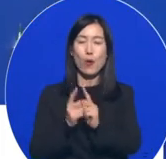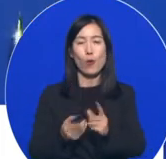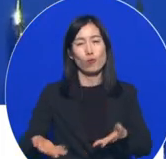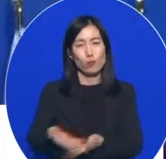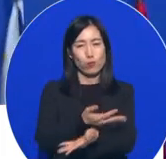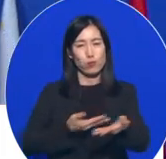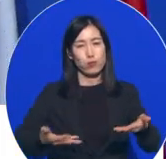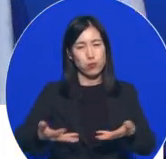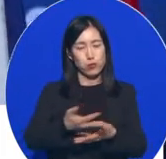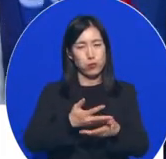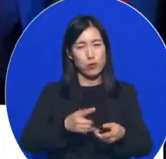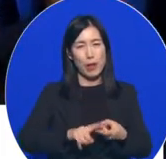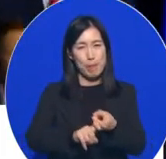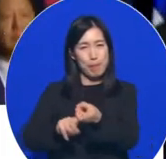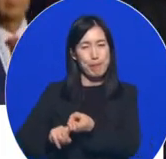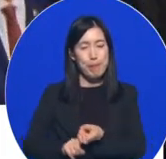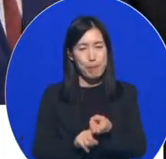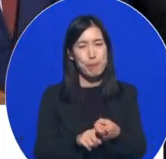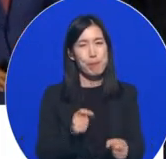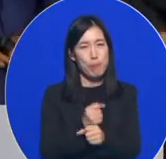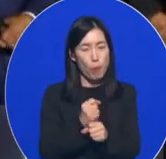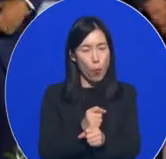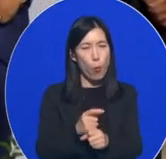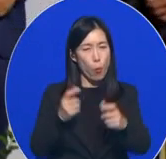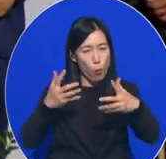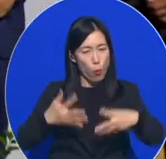ipf 네트워크를 구하는데도